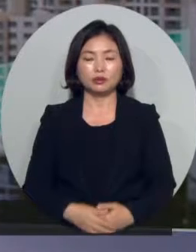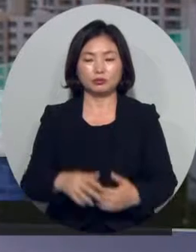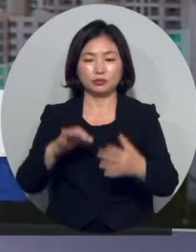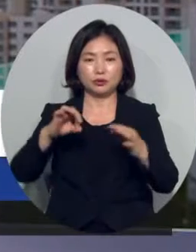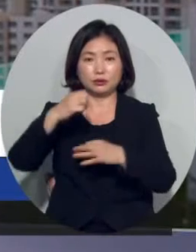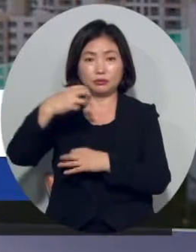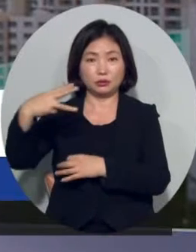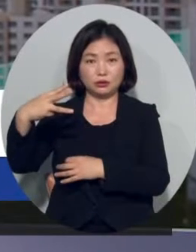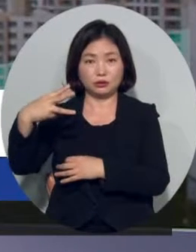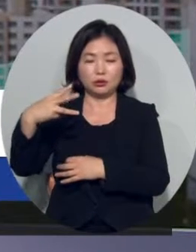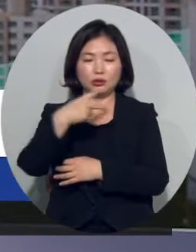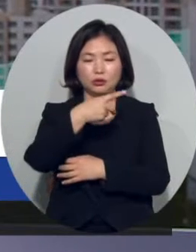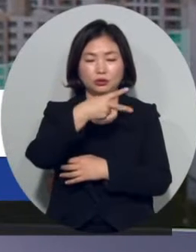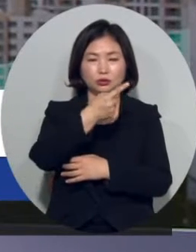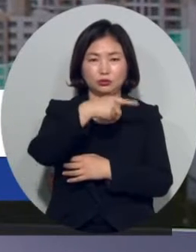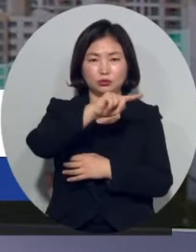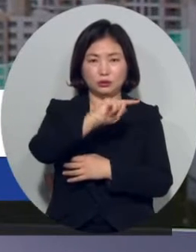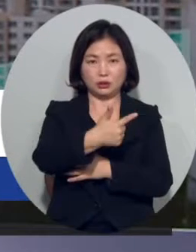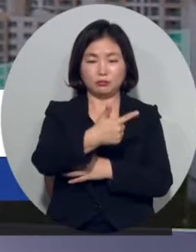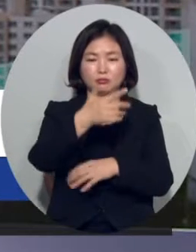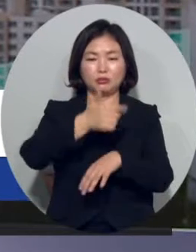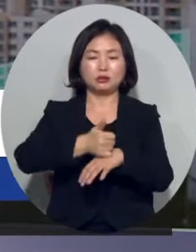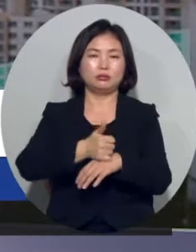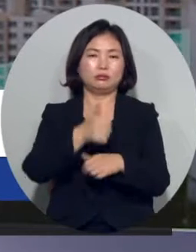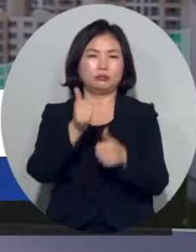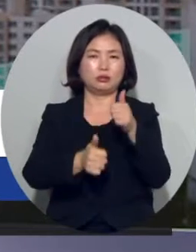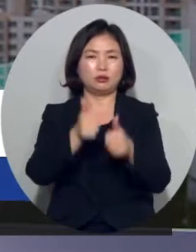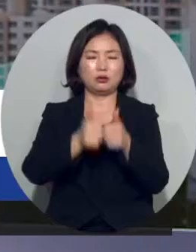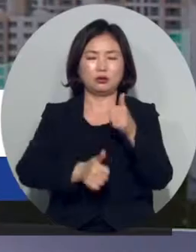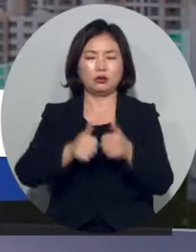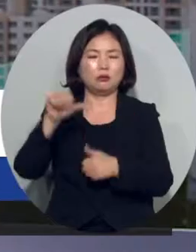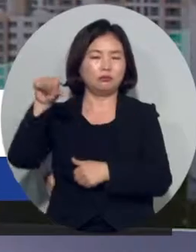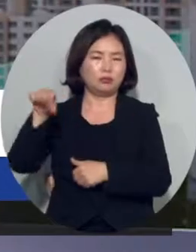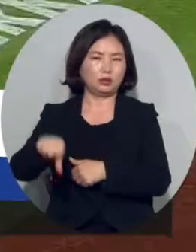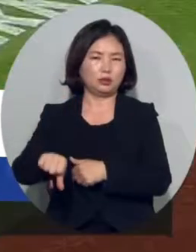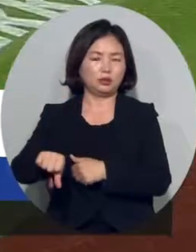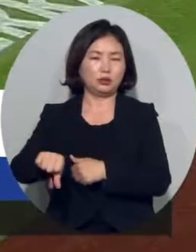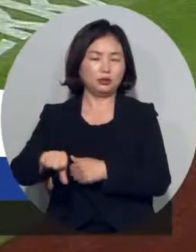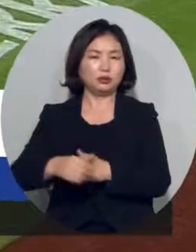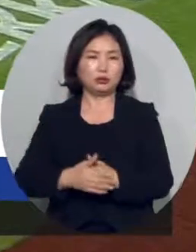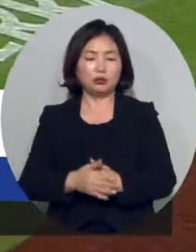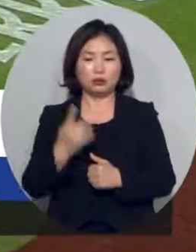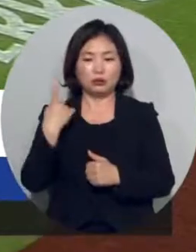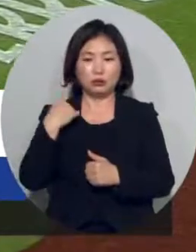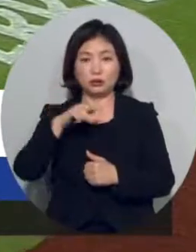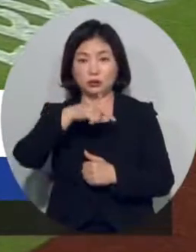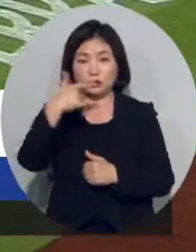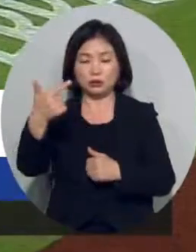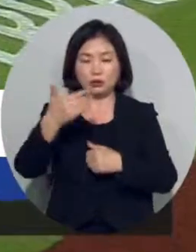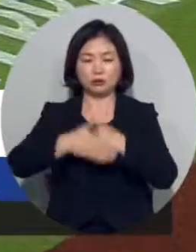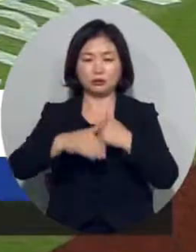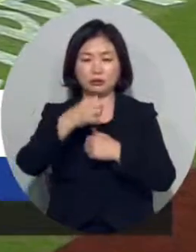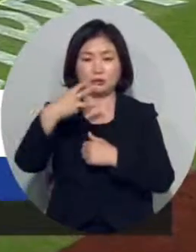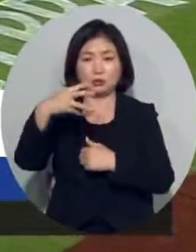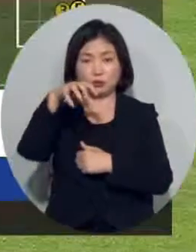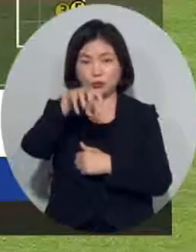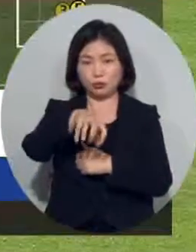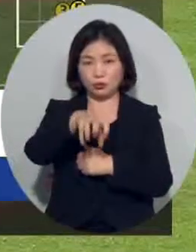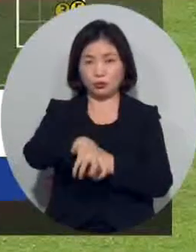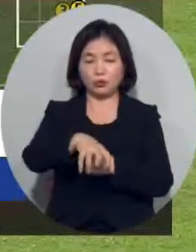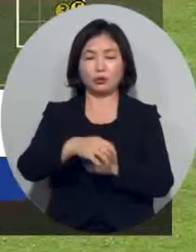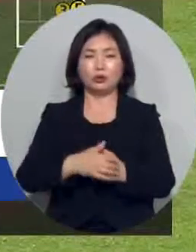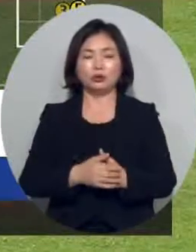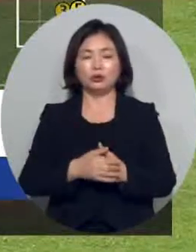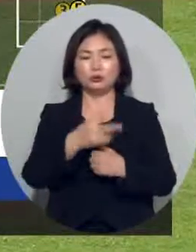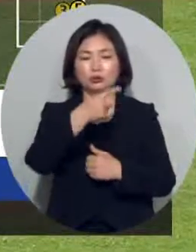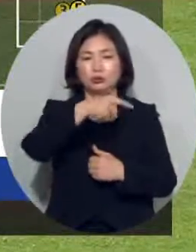프로야구 삼성 라이온즈가 두산과의 시즌 마지막 맞대결에서 패배를 기록했습니다. 어제 저녁 대구 삼성 라이온즈 파크에서